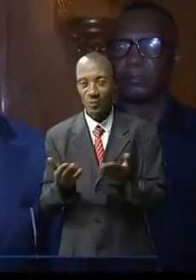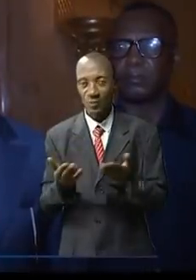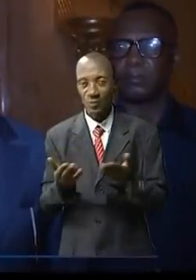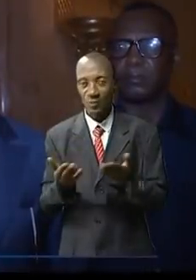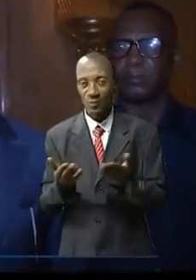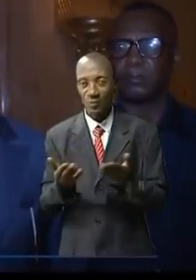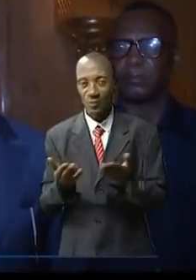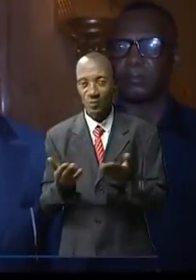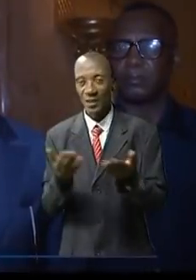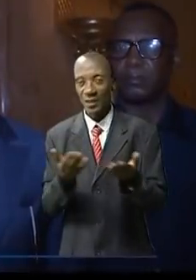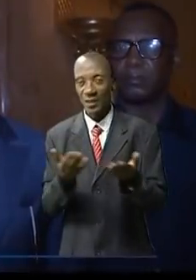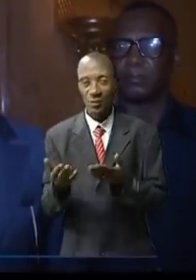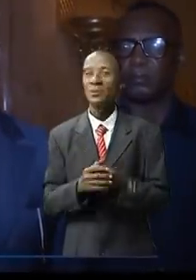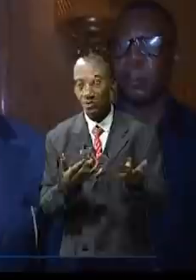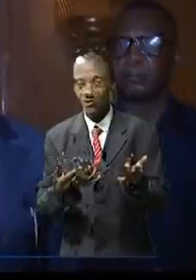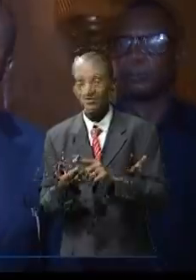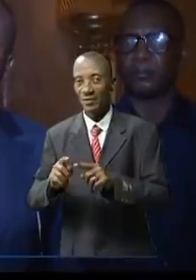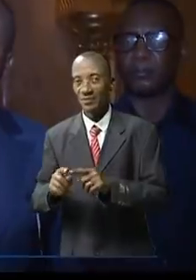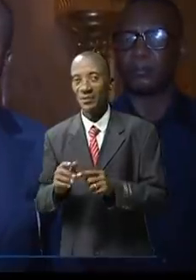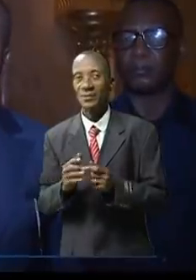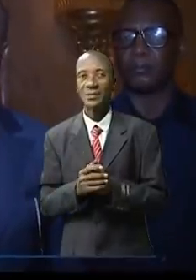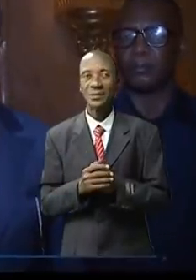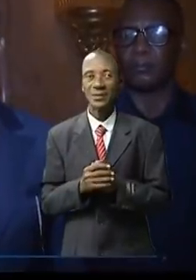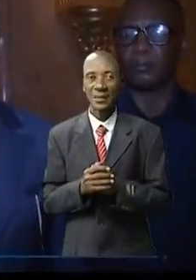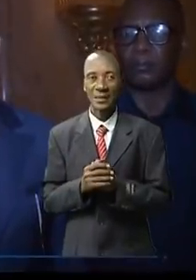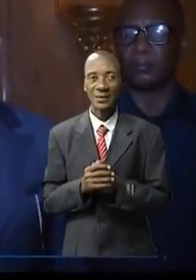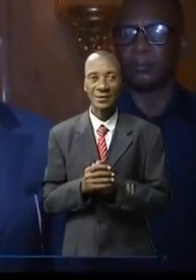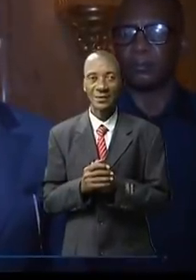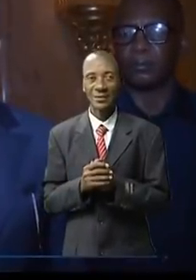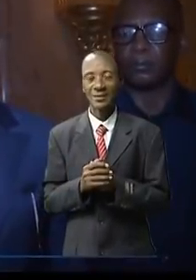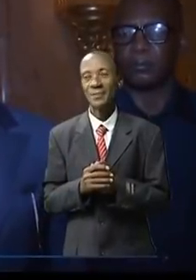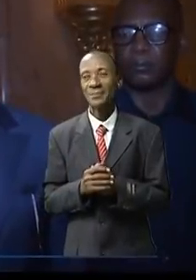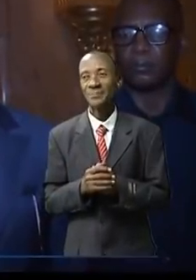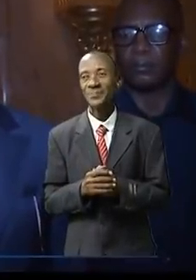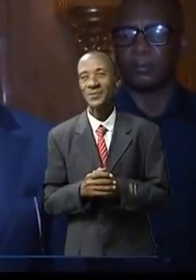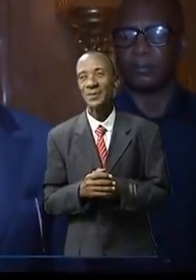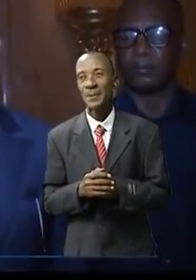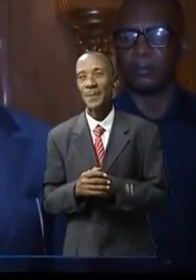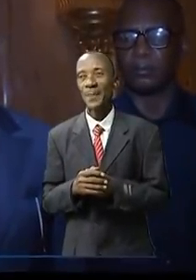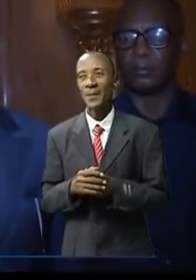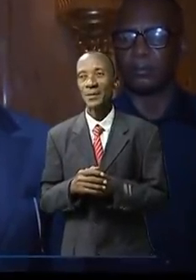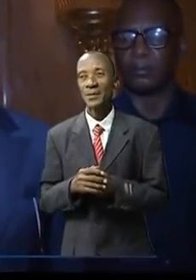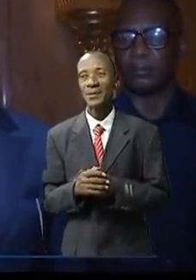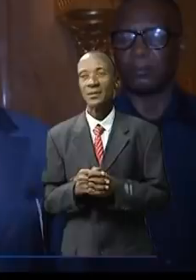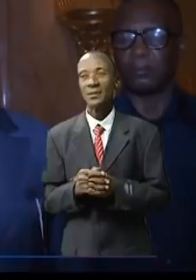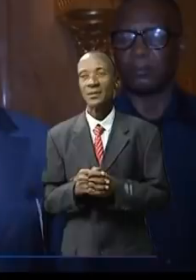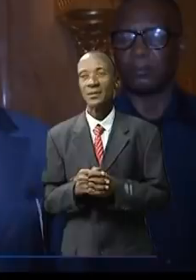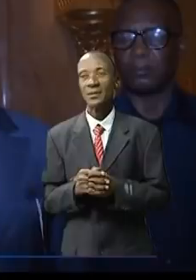Le secteur de communication et de désenclavement est le secteur vital, le secteur